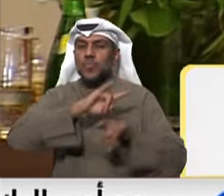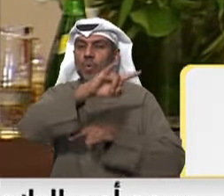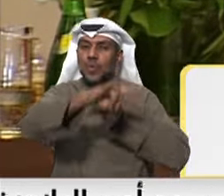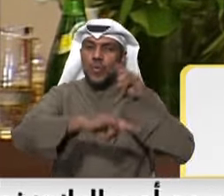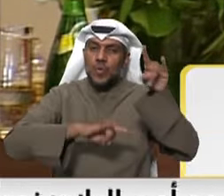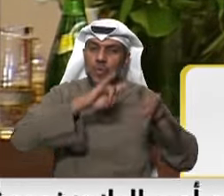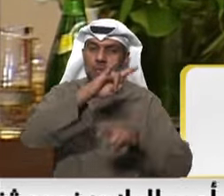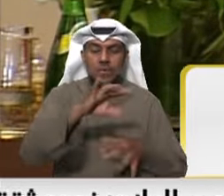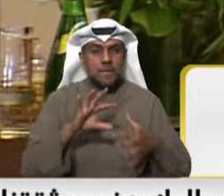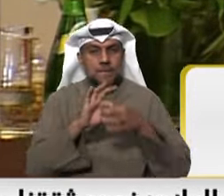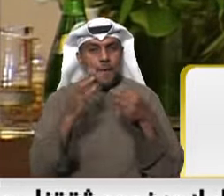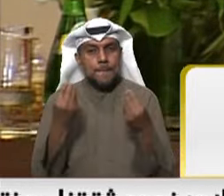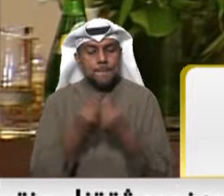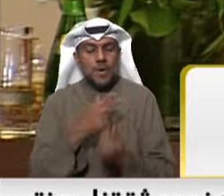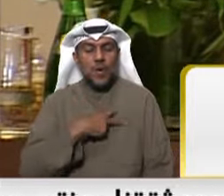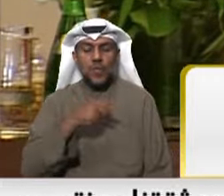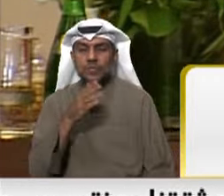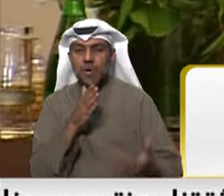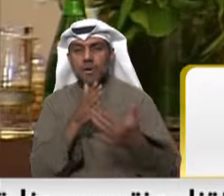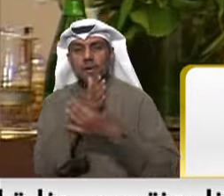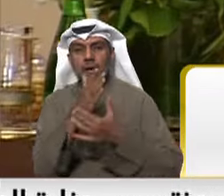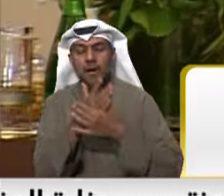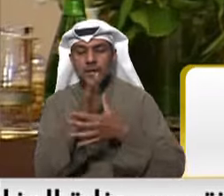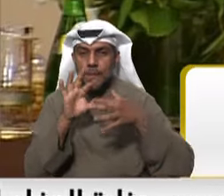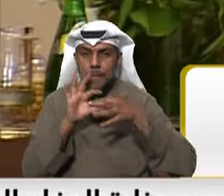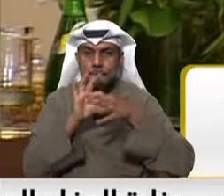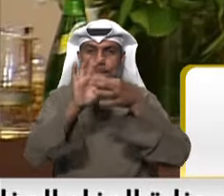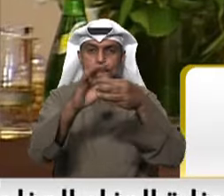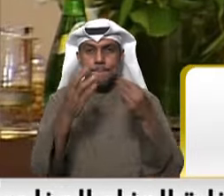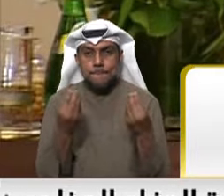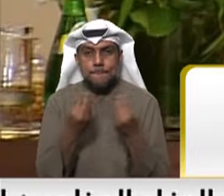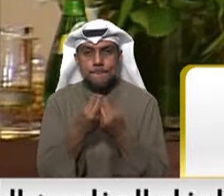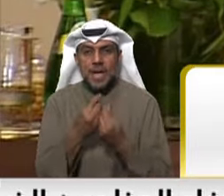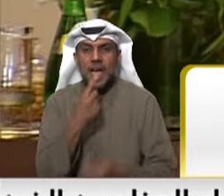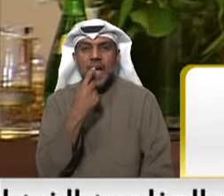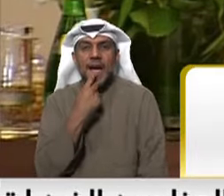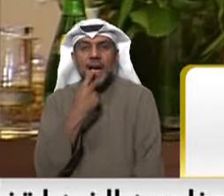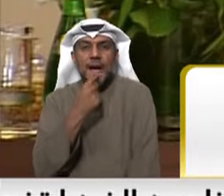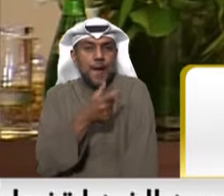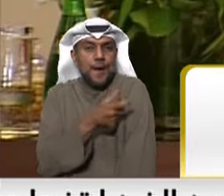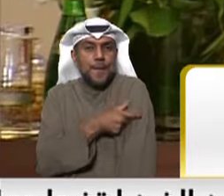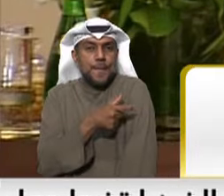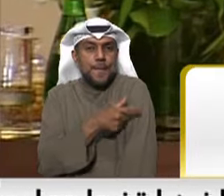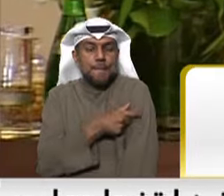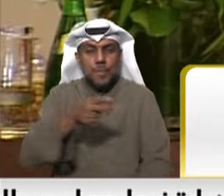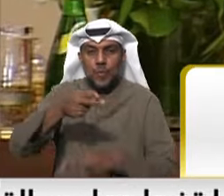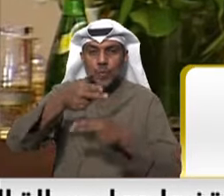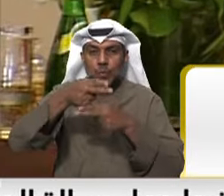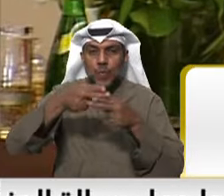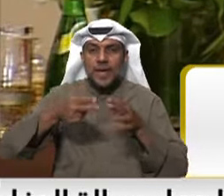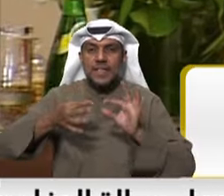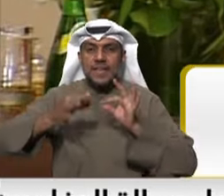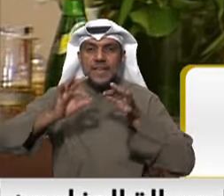مع وزارة الخارجية وجمعية الهلال الأحمر الكويتي.